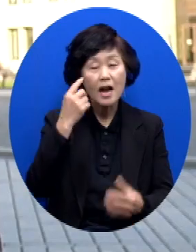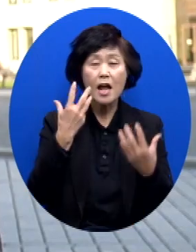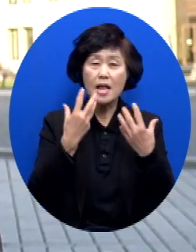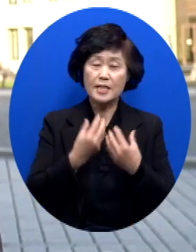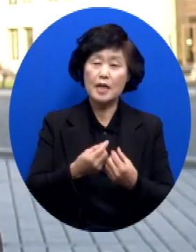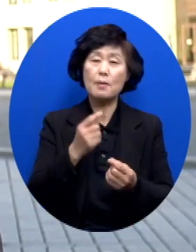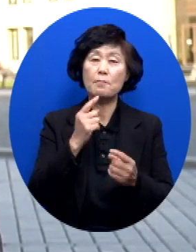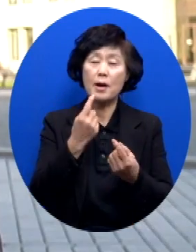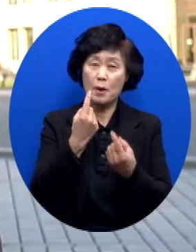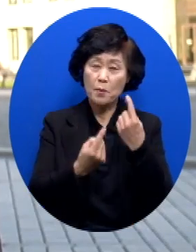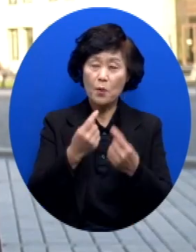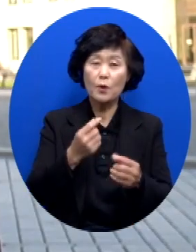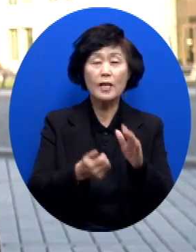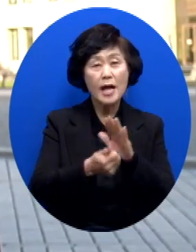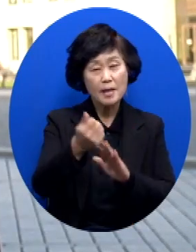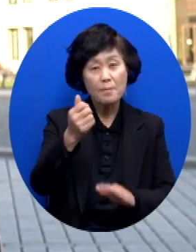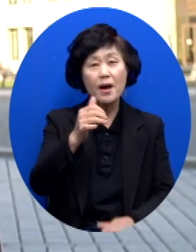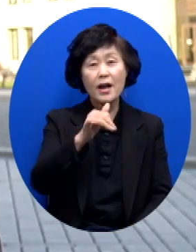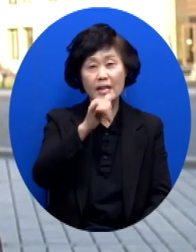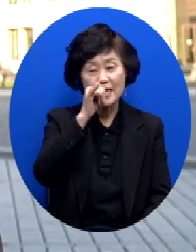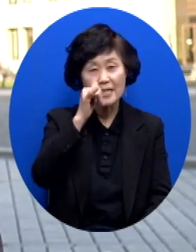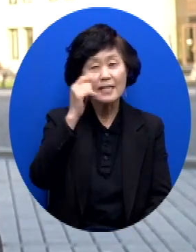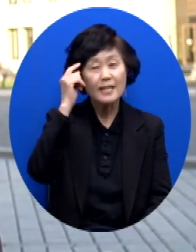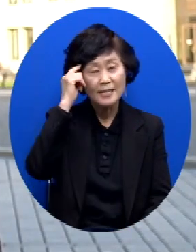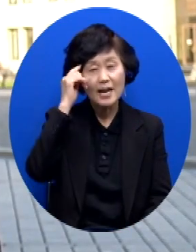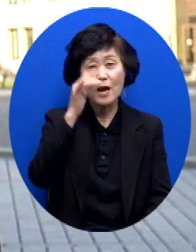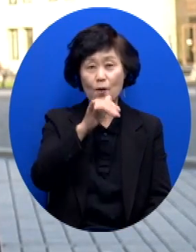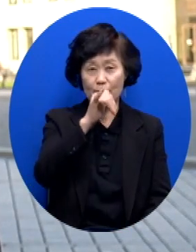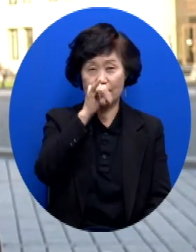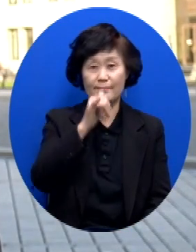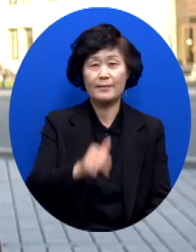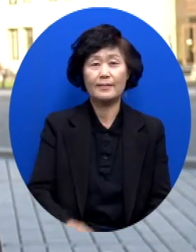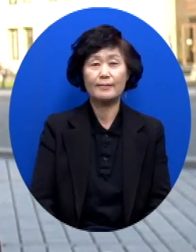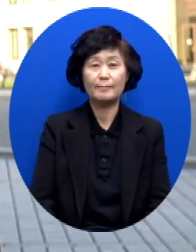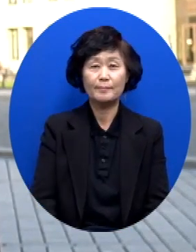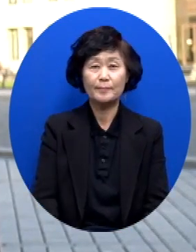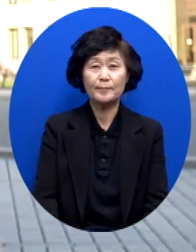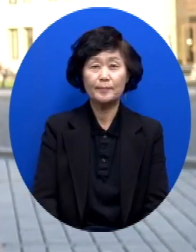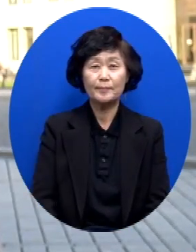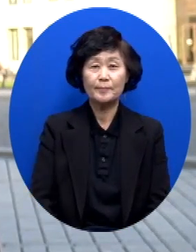기억되는 한 해가 되기를 바라고 있습니다. 베를린에서 시티스 뉴스 김영환입니다.